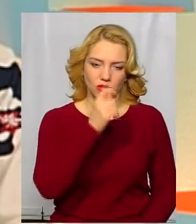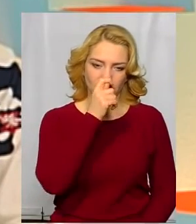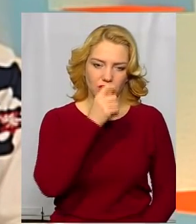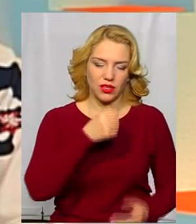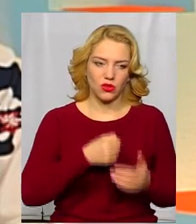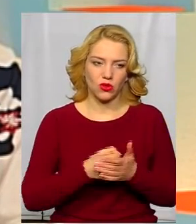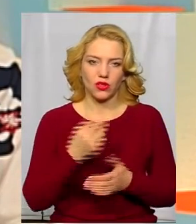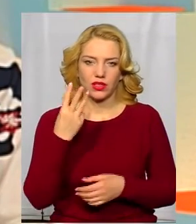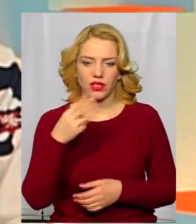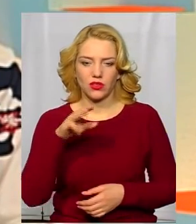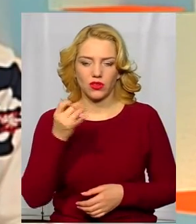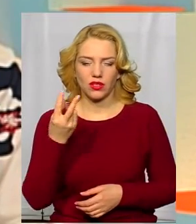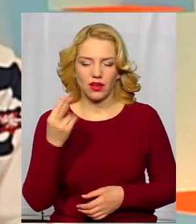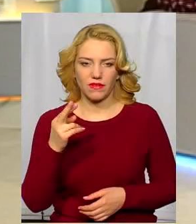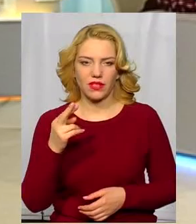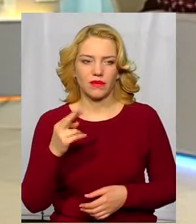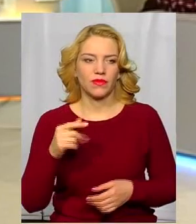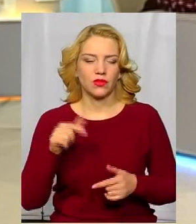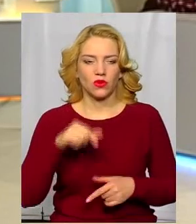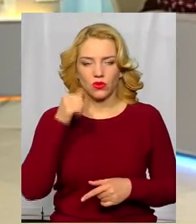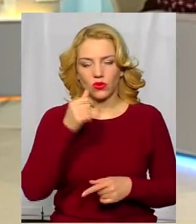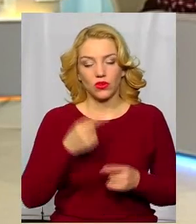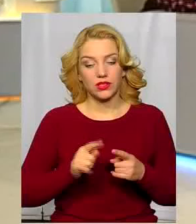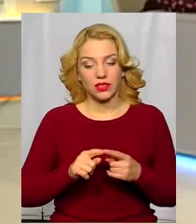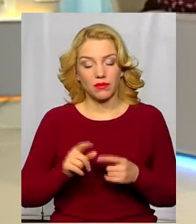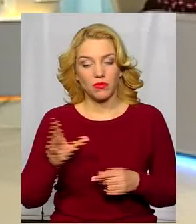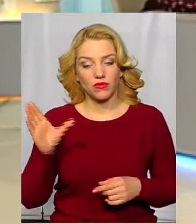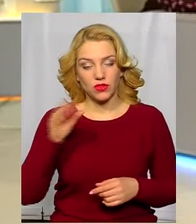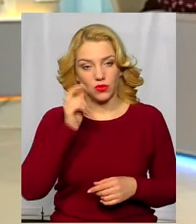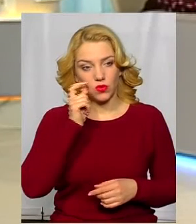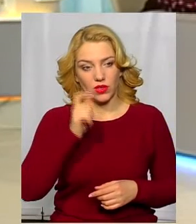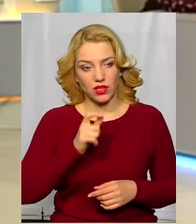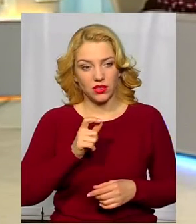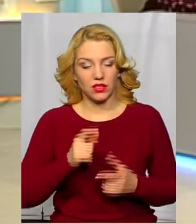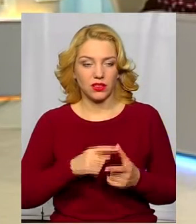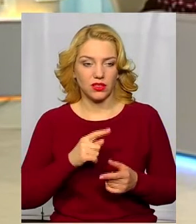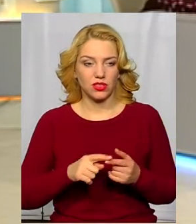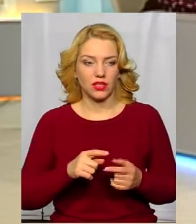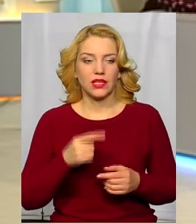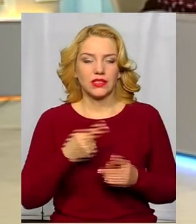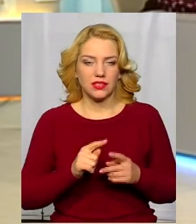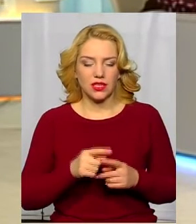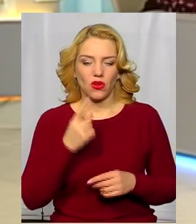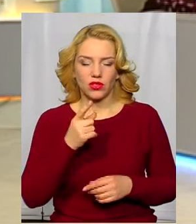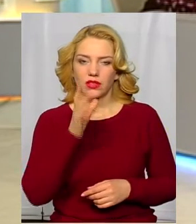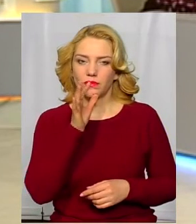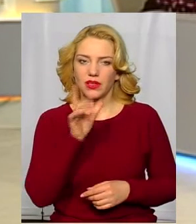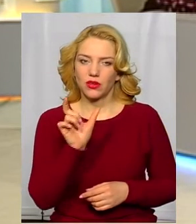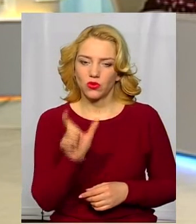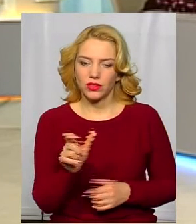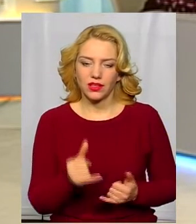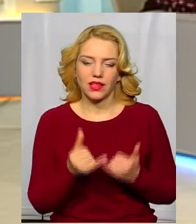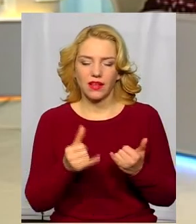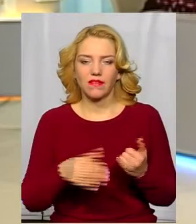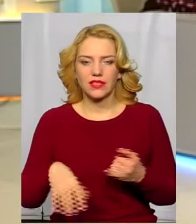року. Минулого. А чому так от по всій Україні? Чи так. Це? Це один період для всієї України, за цей час